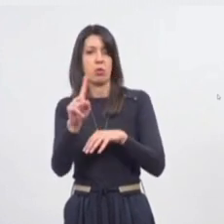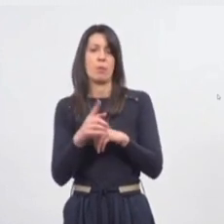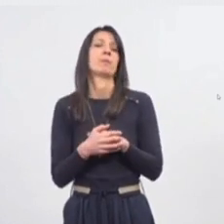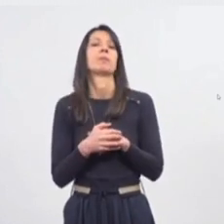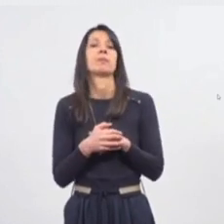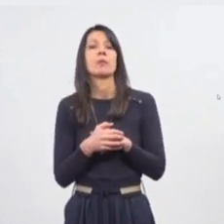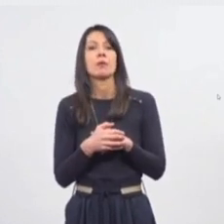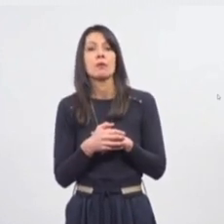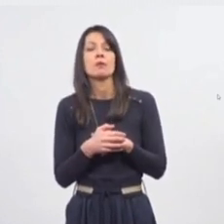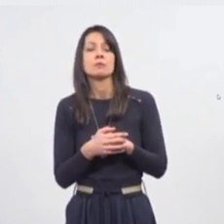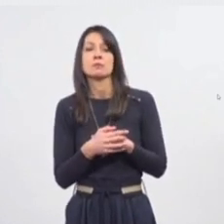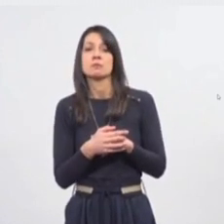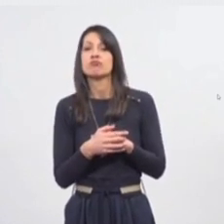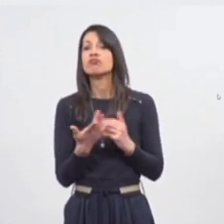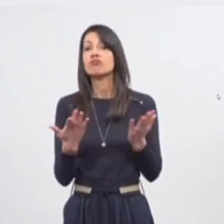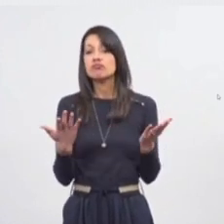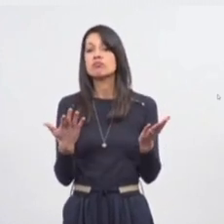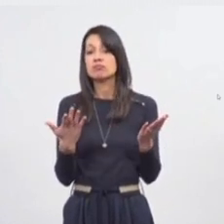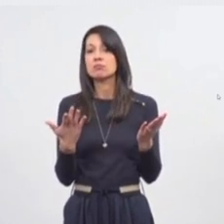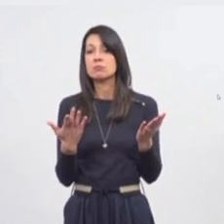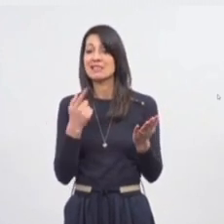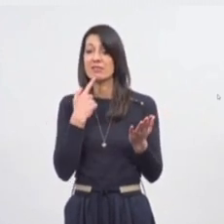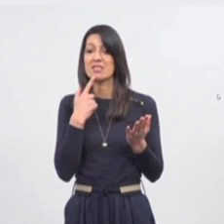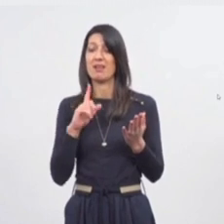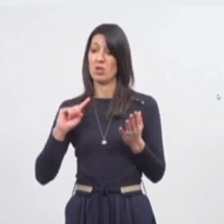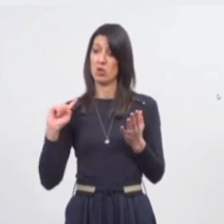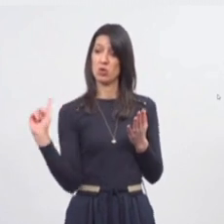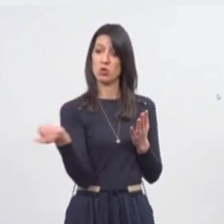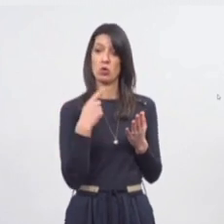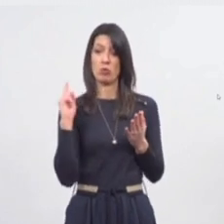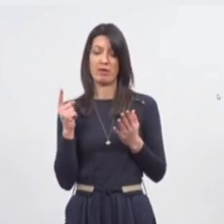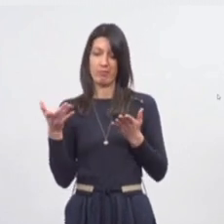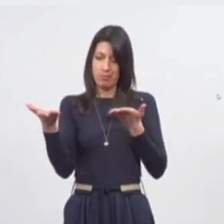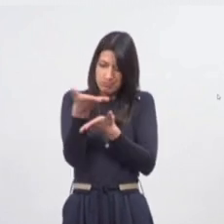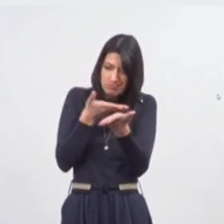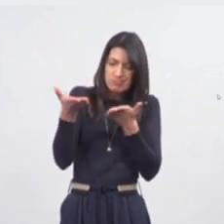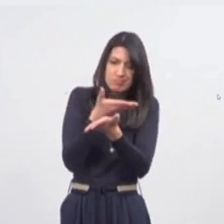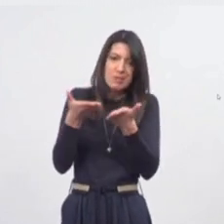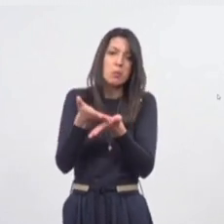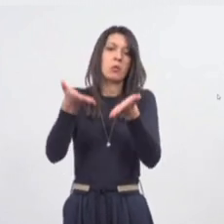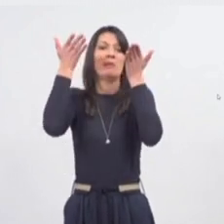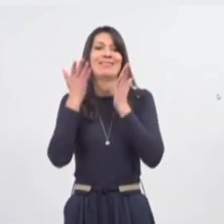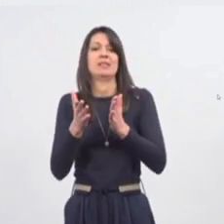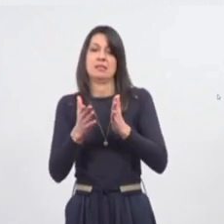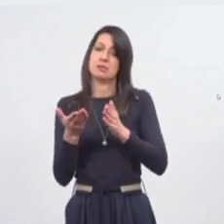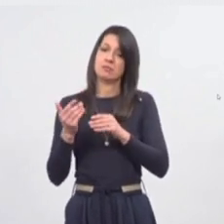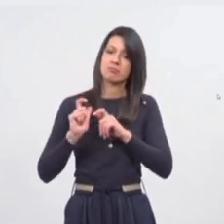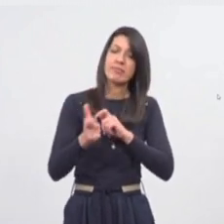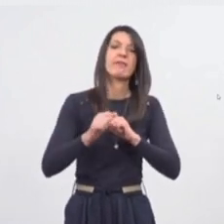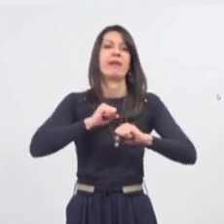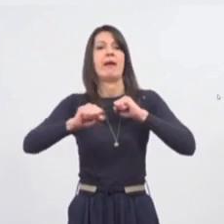encore, nous pensons que seule une réponse européenne sera à même de mener des actions fortes pour éviter